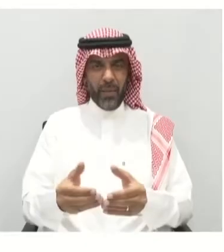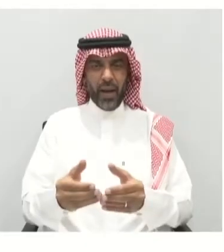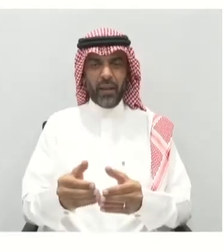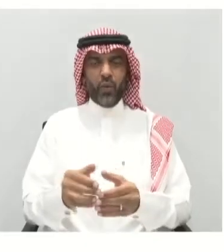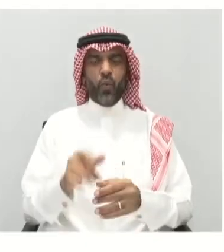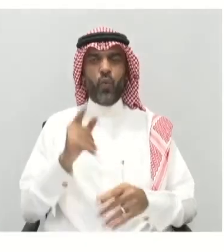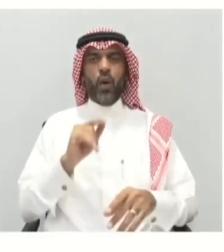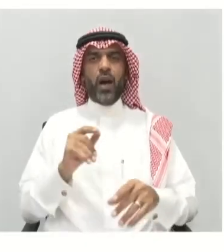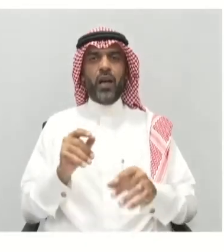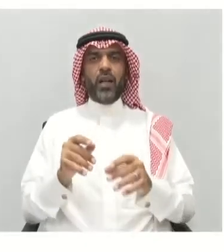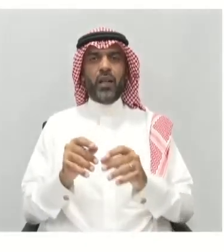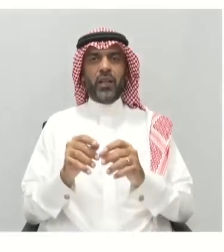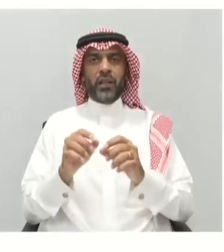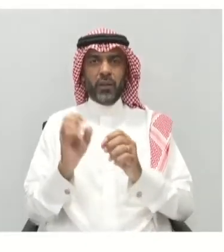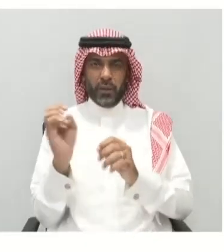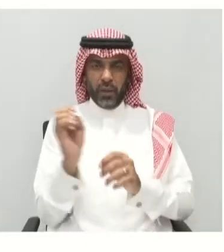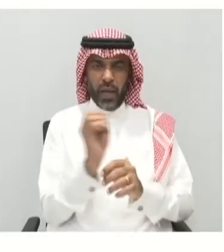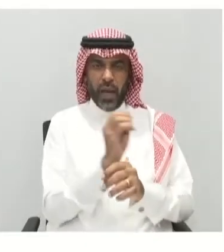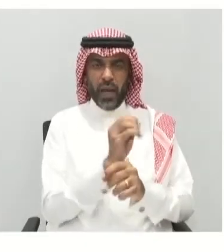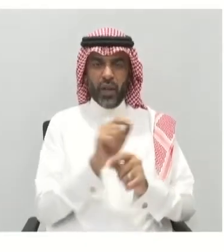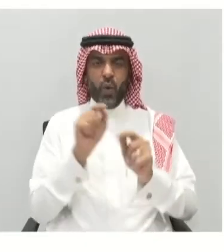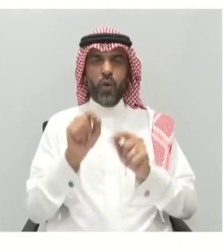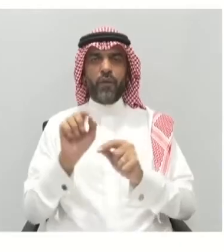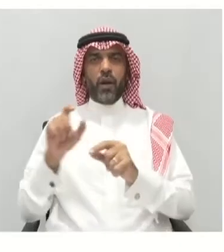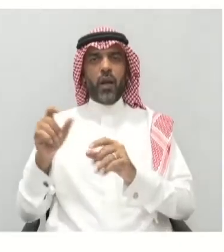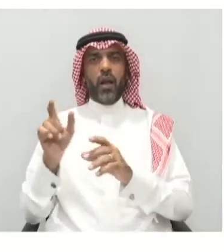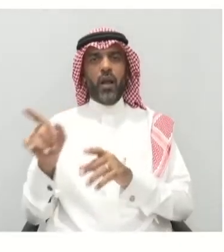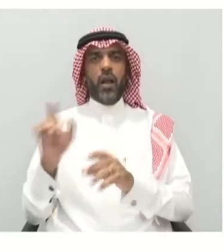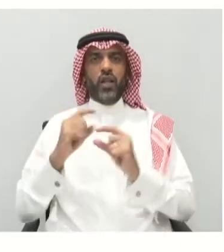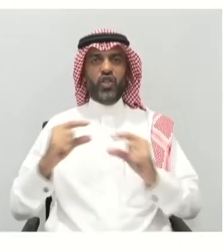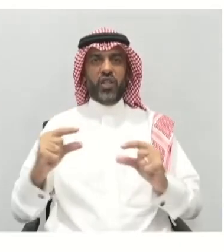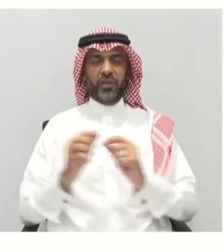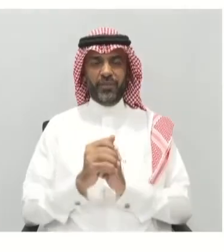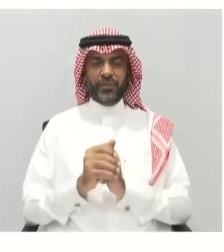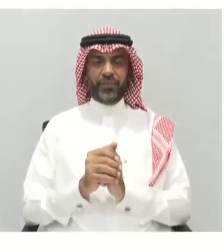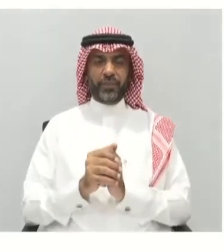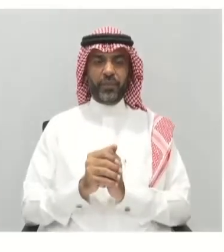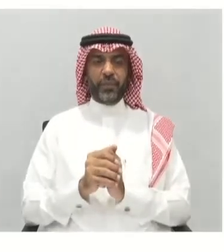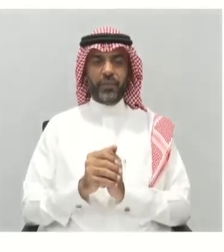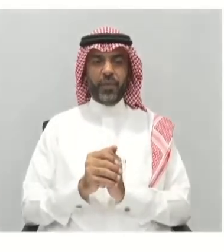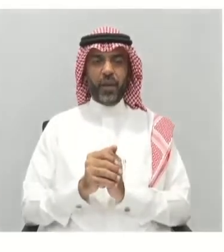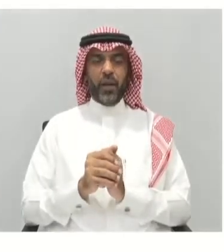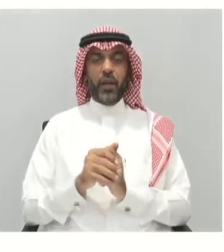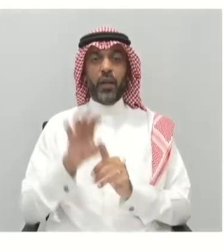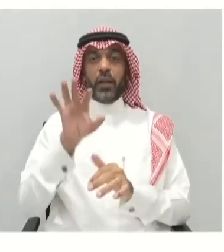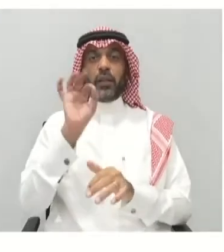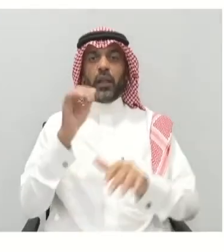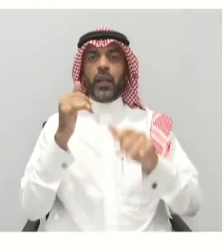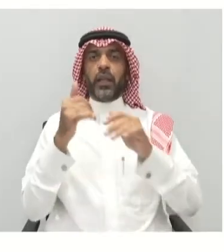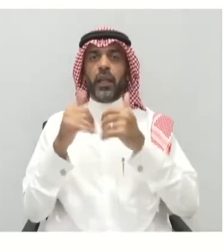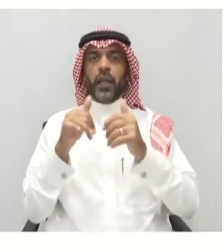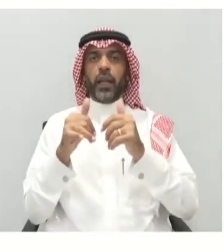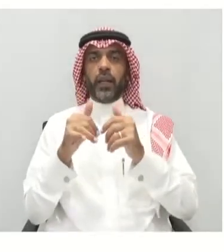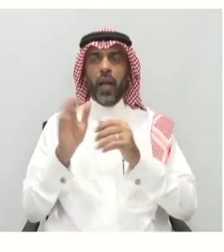وفق الموقف الحجاجي ثلاثه اختيار كيفيه عرض المقدمات